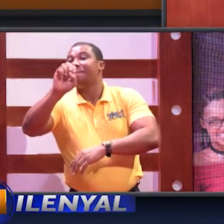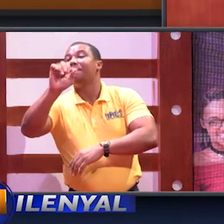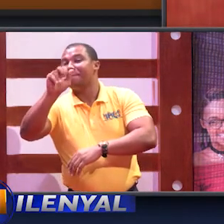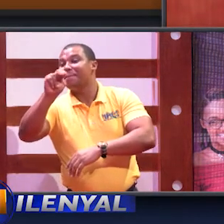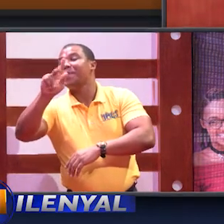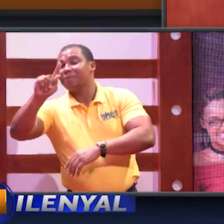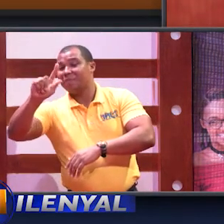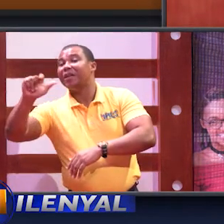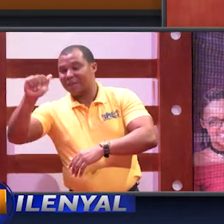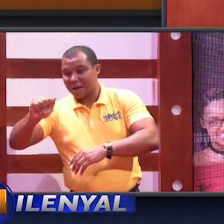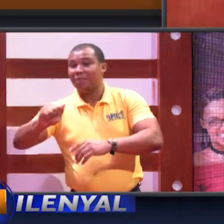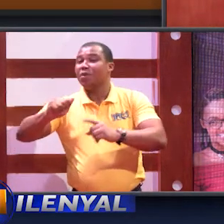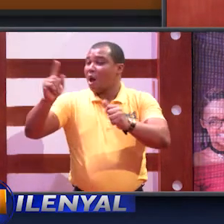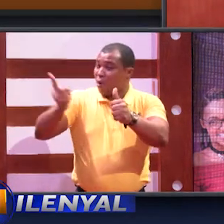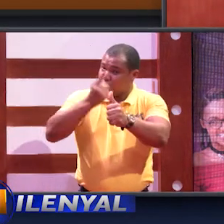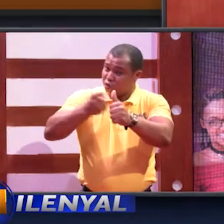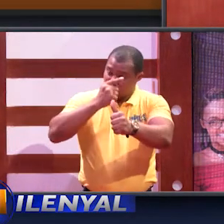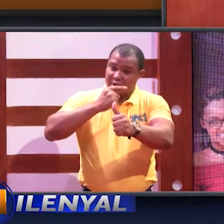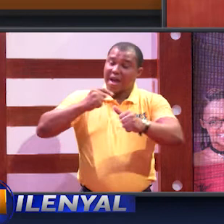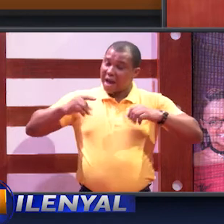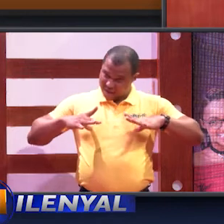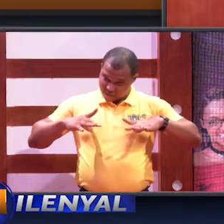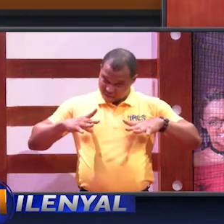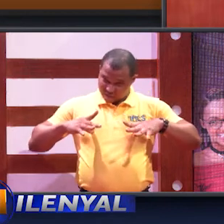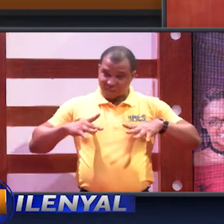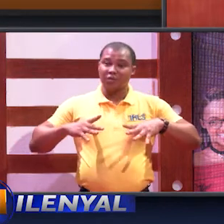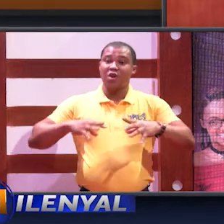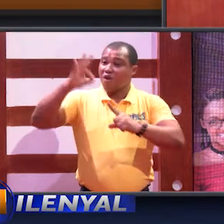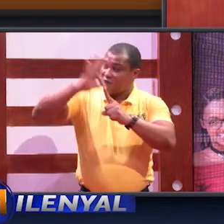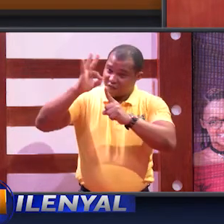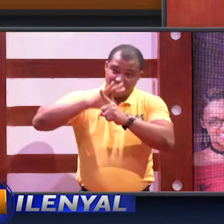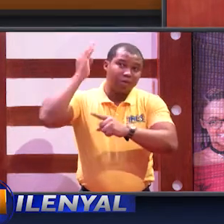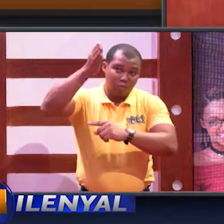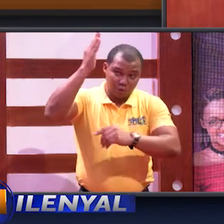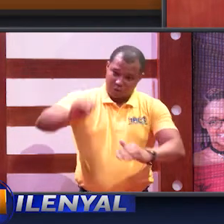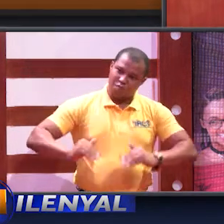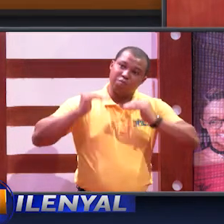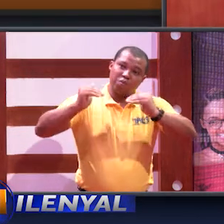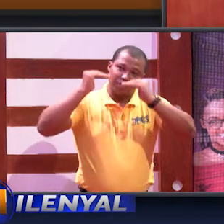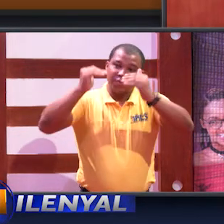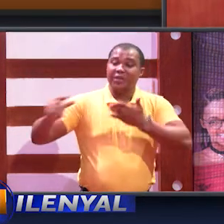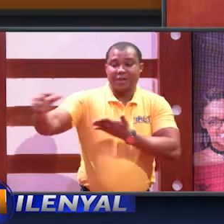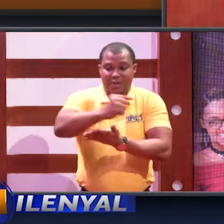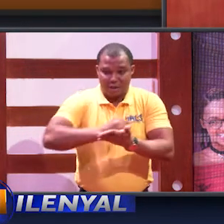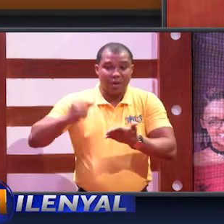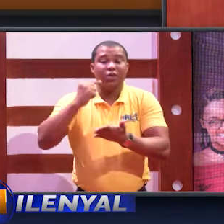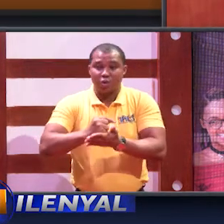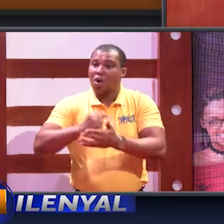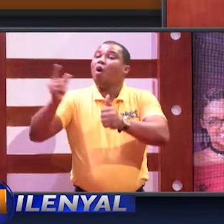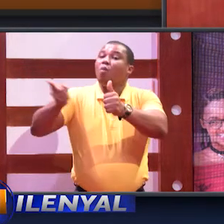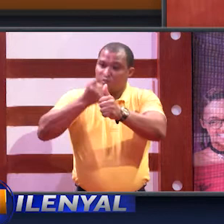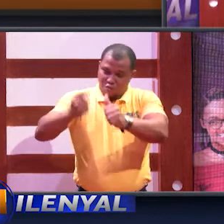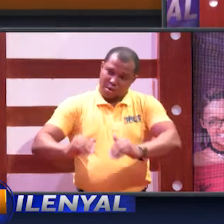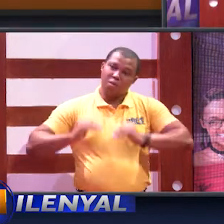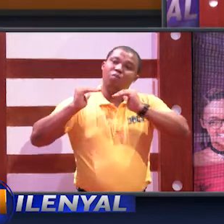nous qui c'est le mois de février prochain non seulement premier anniversaire nous mais c'est promotion première c'est graduation première